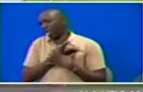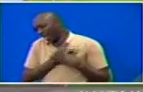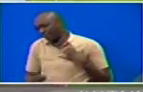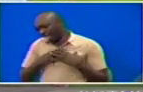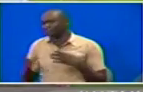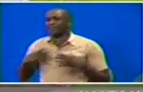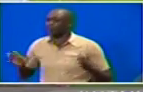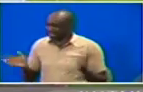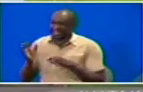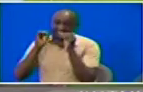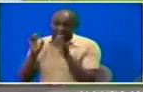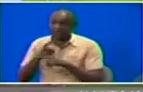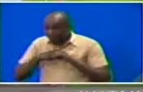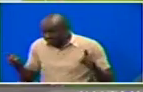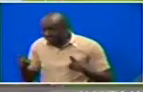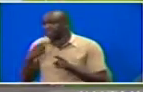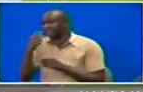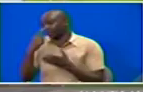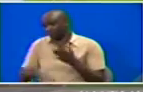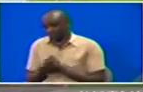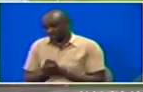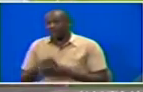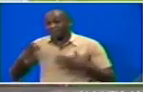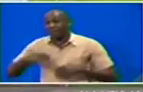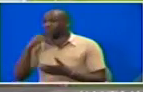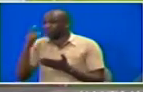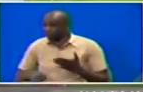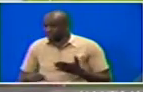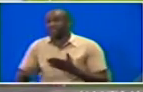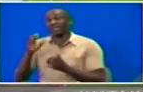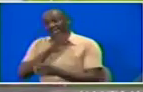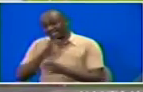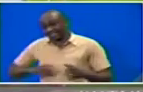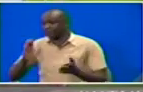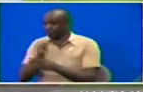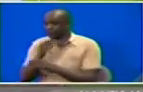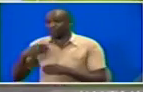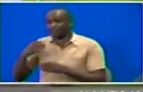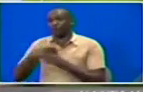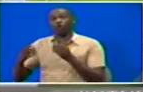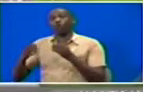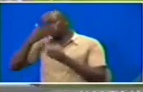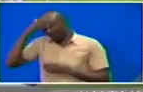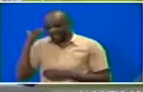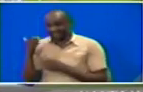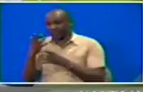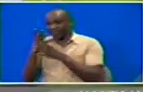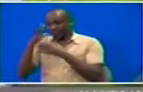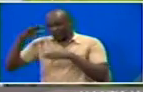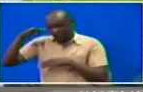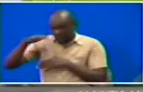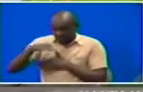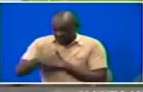nini. Lakini chenye naweza kusema, watu wanasema kwamba gospel music ni kama inaenda, ni kama,